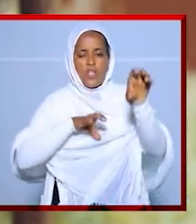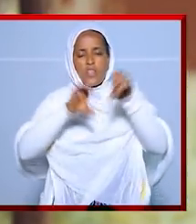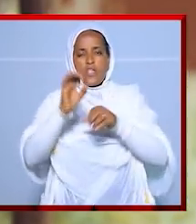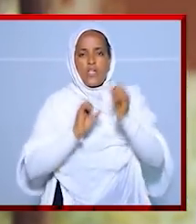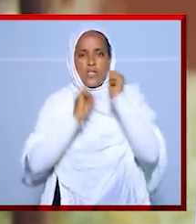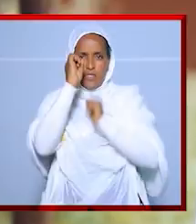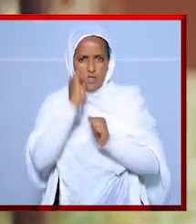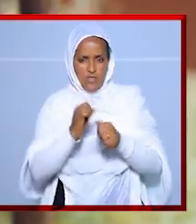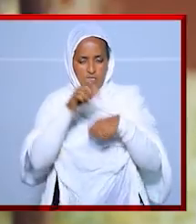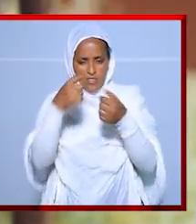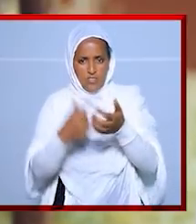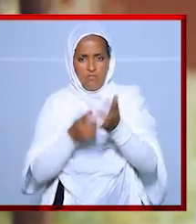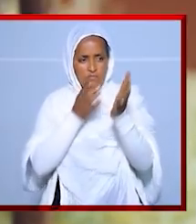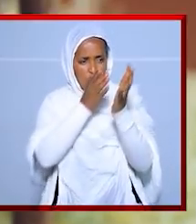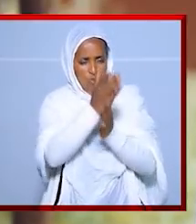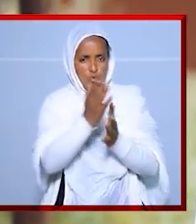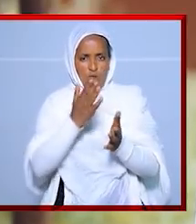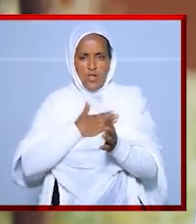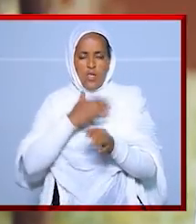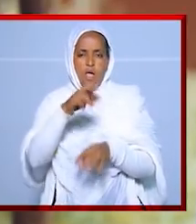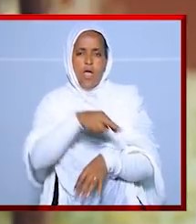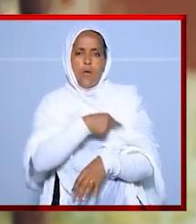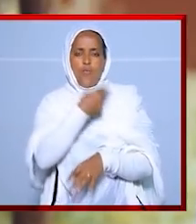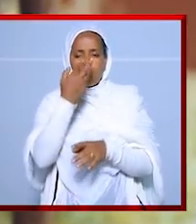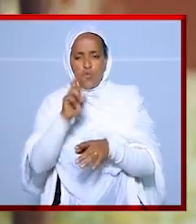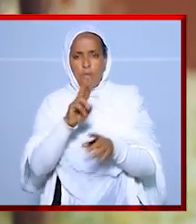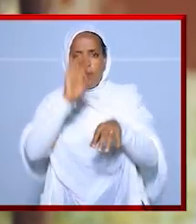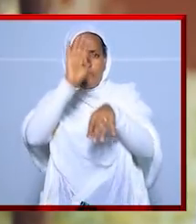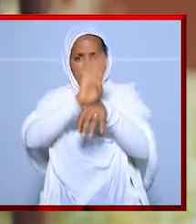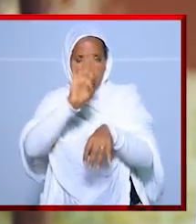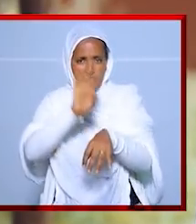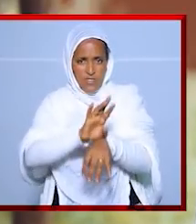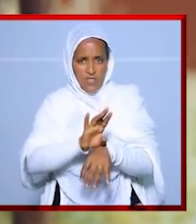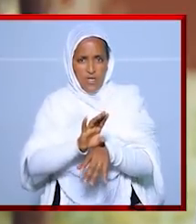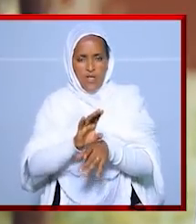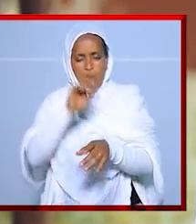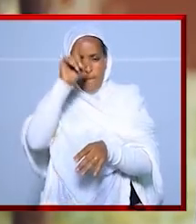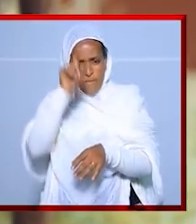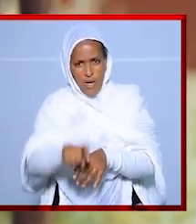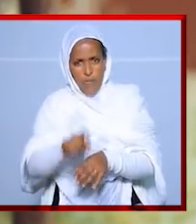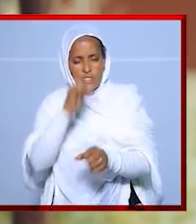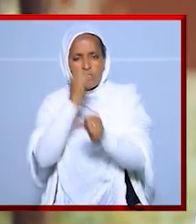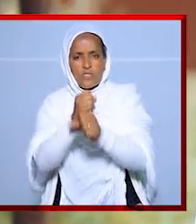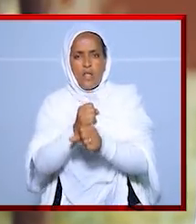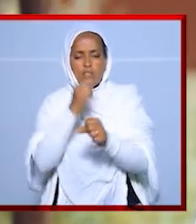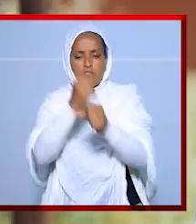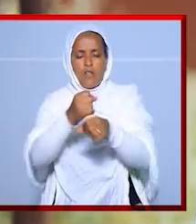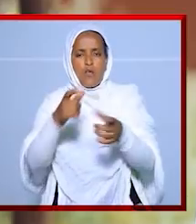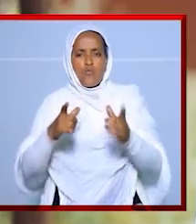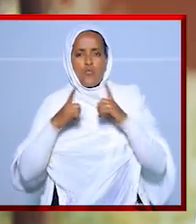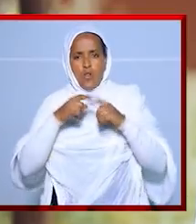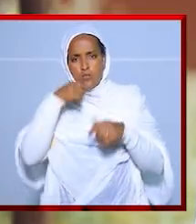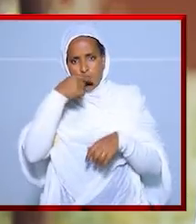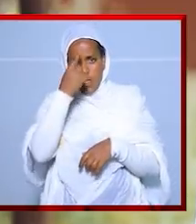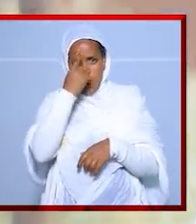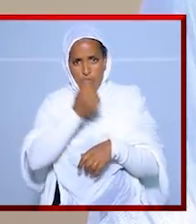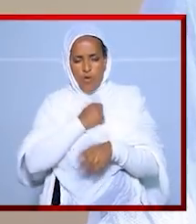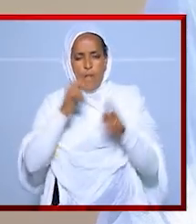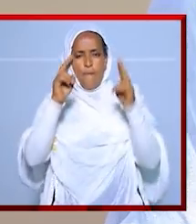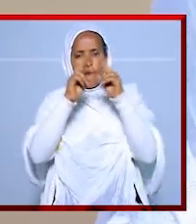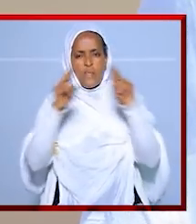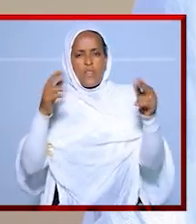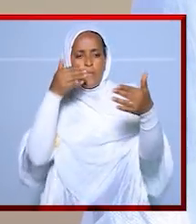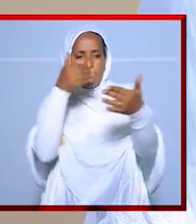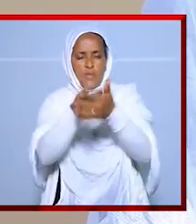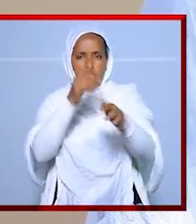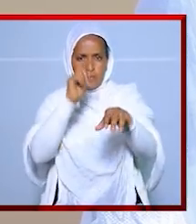ለመፍጠር የተደረገ ጥረት ነው። ስለዚህ በዚህ በኩል እኔ ሃይማኖቱ ወይም ደግሞ ቤተክርስቲያን የሚገባትን ስራ ስትሰራ ኖራለች ብዬ አምናለሁ። እንግዲህ